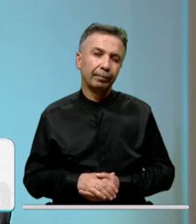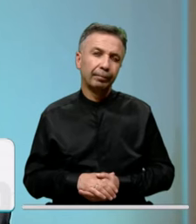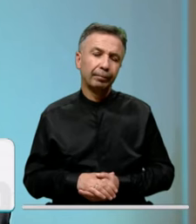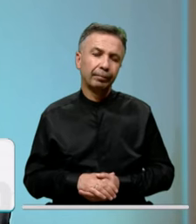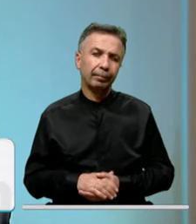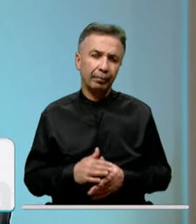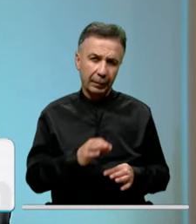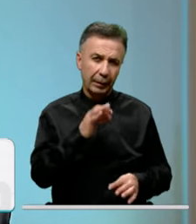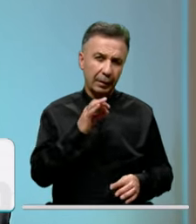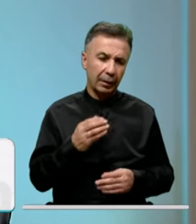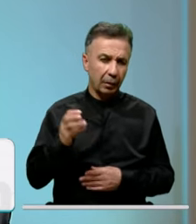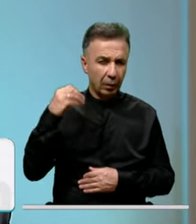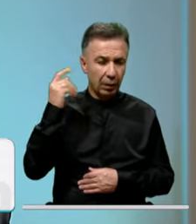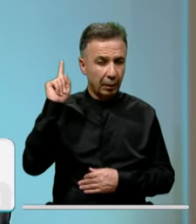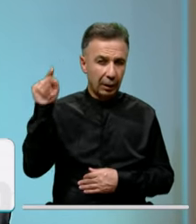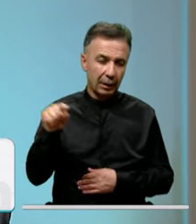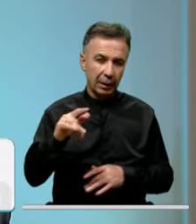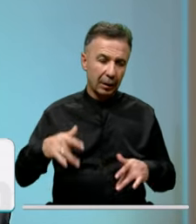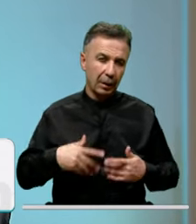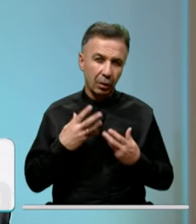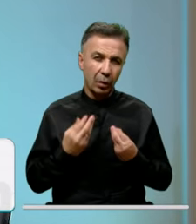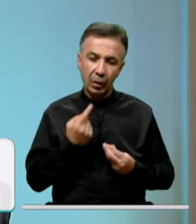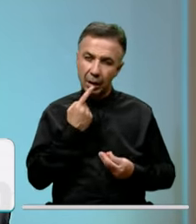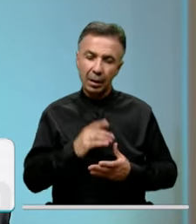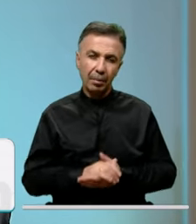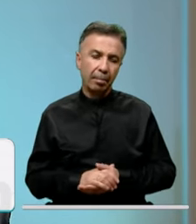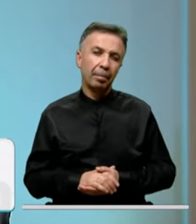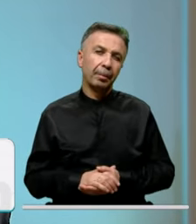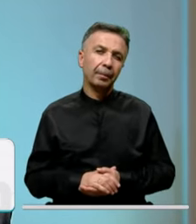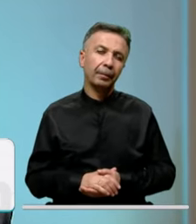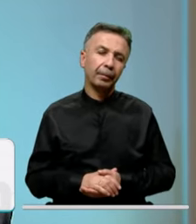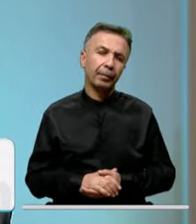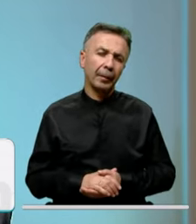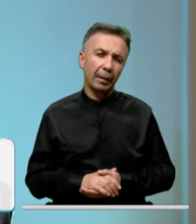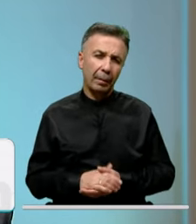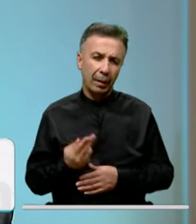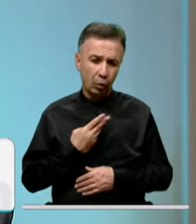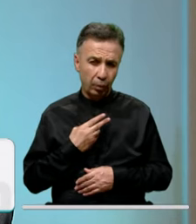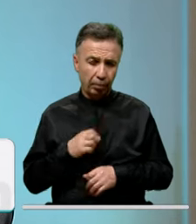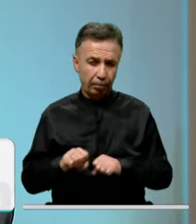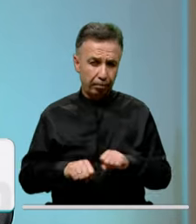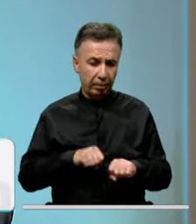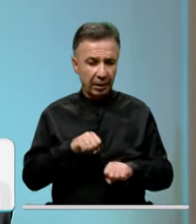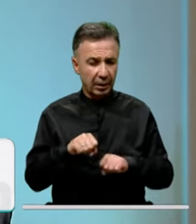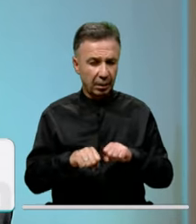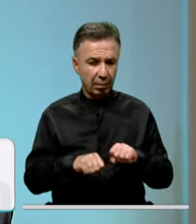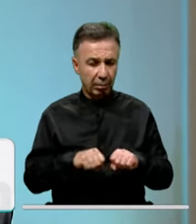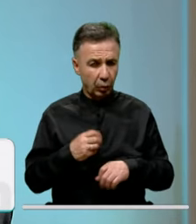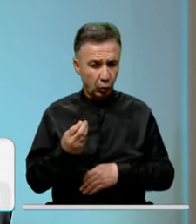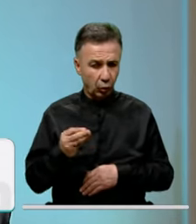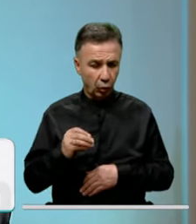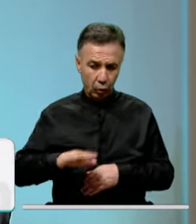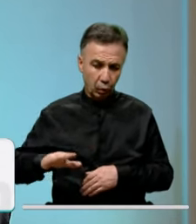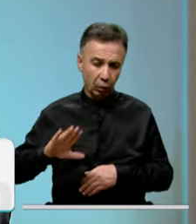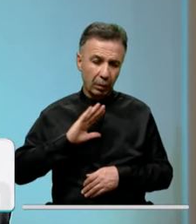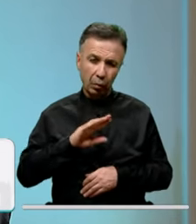Vatandaş, hocam Allah sizden razı olsun dedi. Benim şu bisiklete biniyor bir çocuk da orada geziyor. Bu